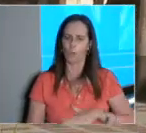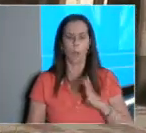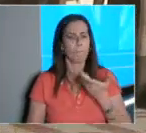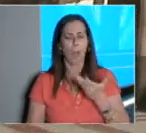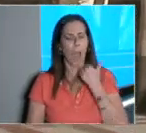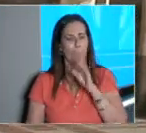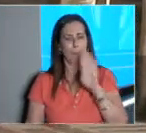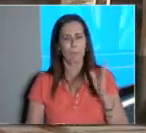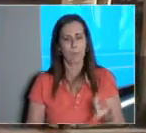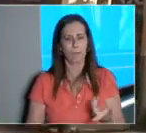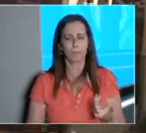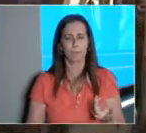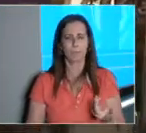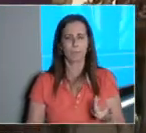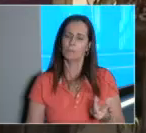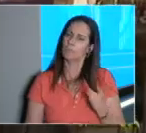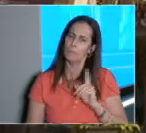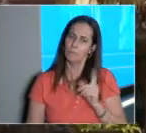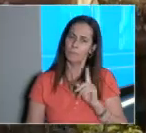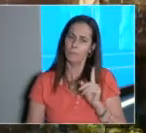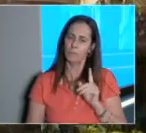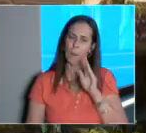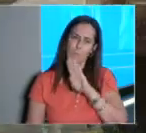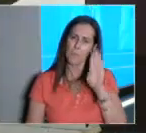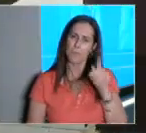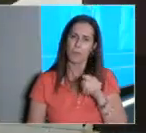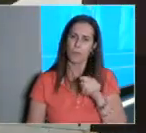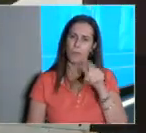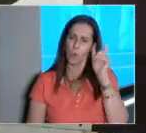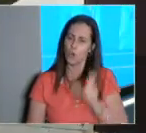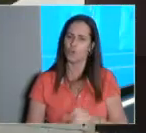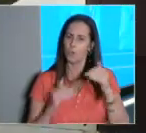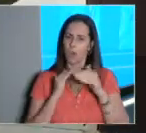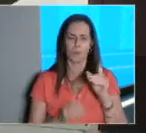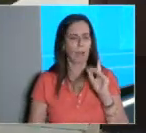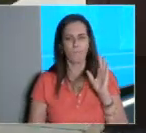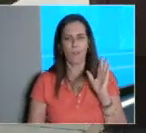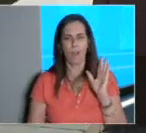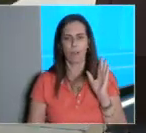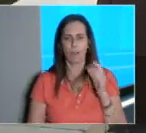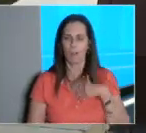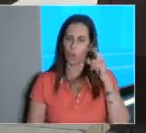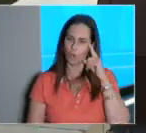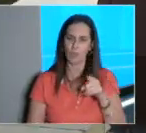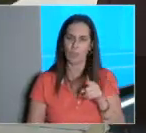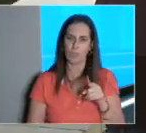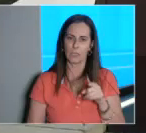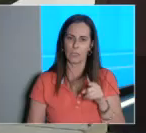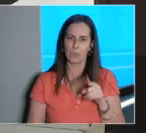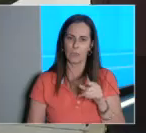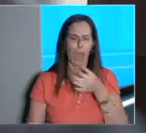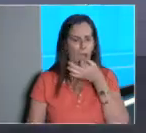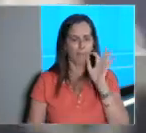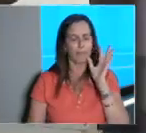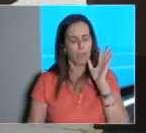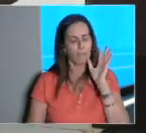שהוא יצליח. לא, הוא איש ראוי, כן. אבל אני חושב שזה בריא